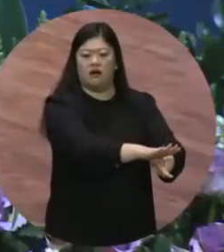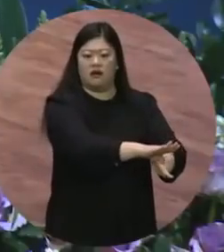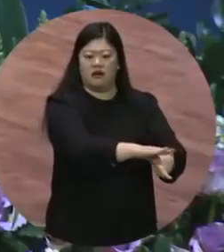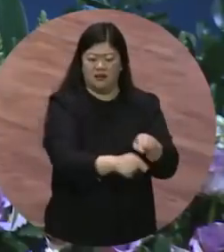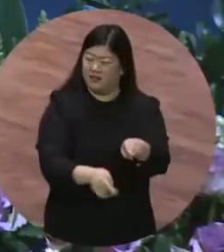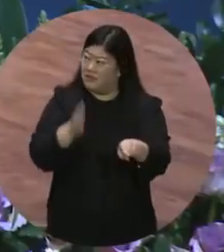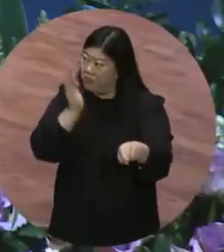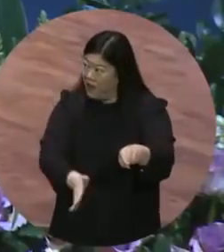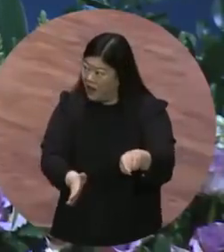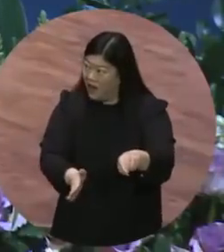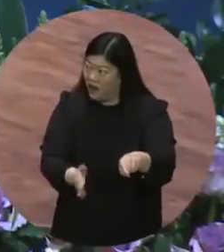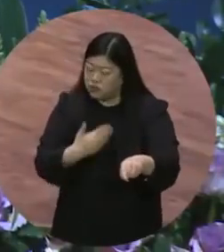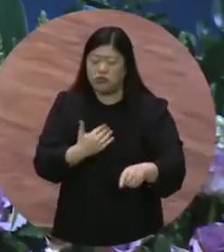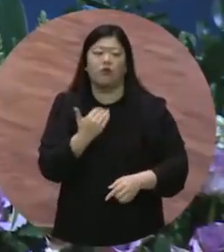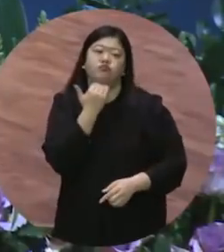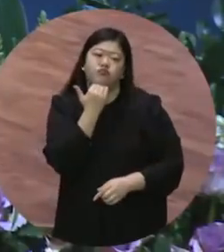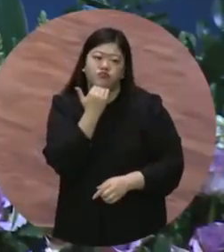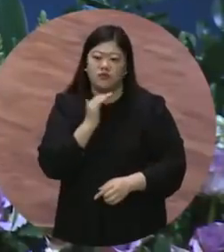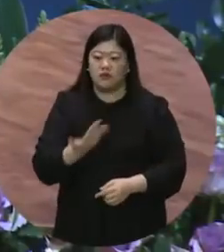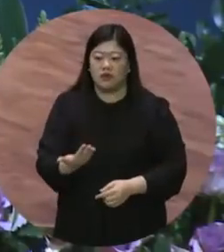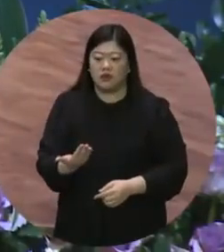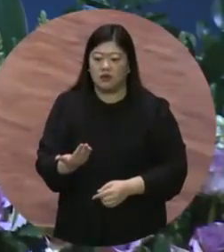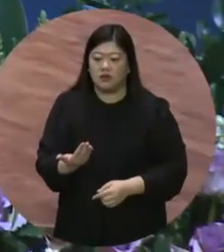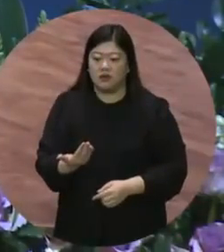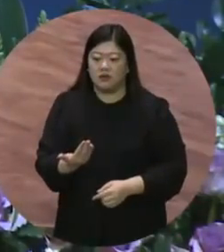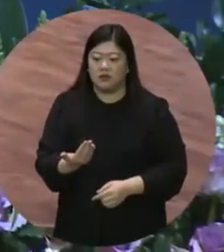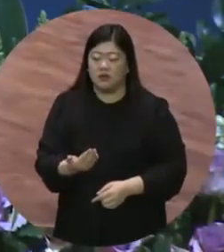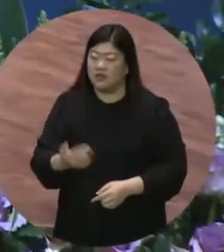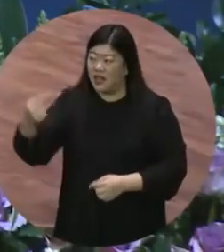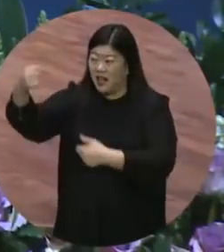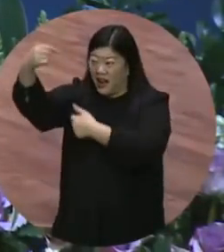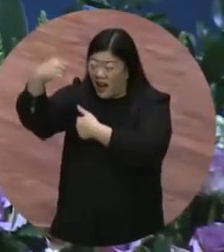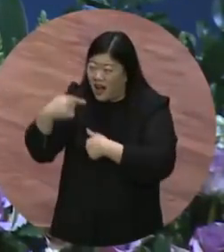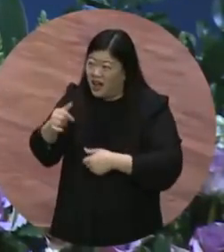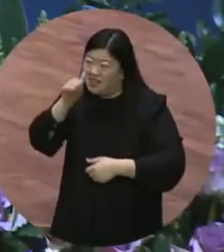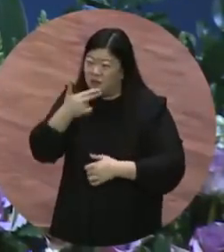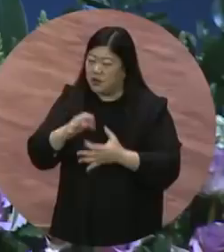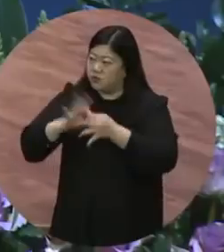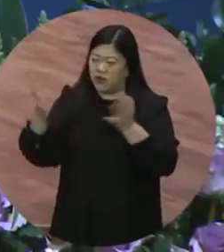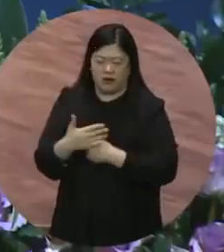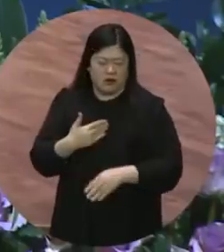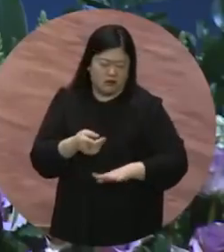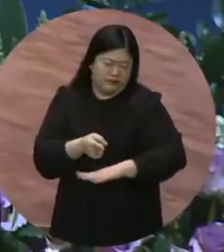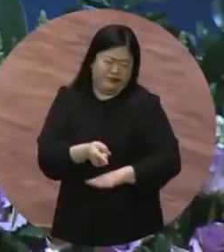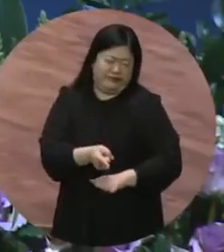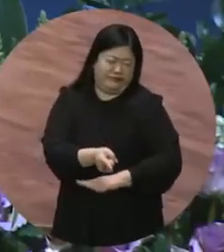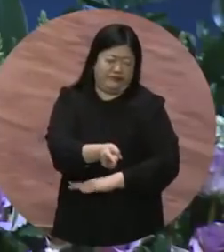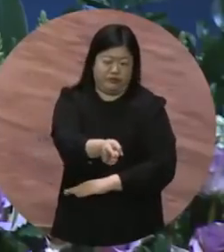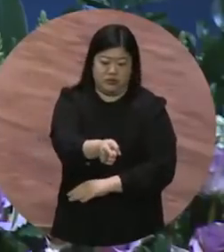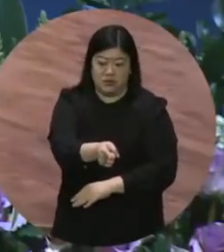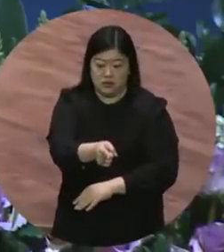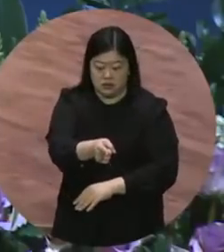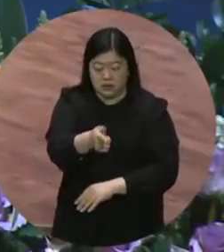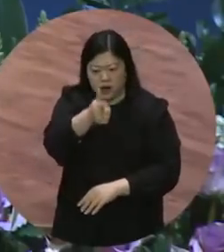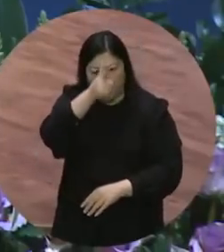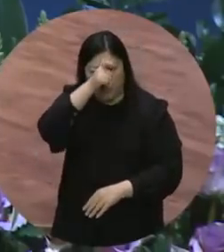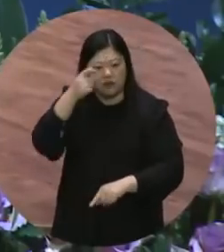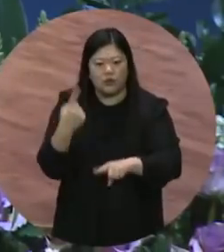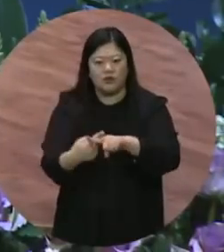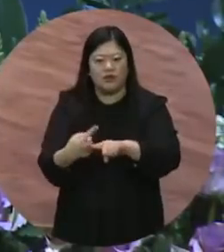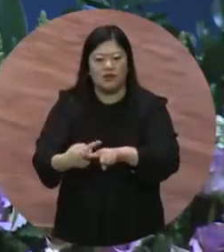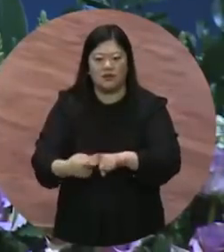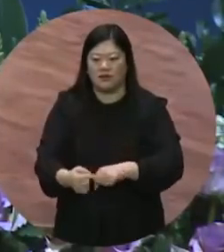성령이 멈춰라 그럼 멈추는 겁니다. 무조건 가면 그것은 고집입니다. 강단이 가라면 가는